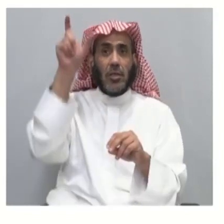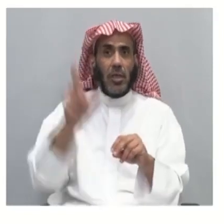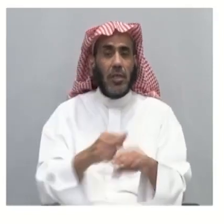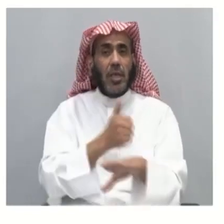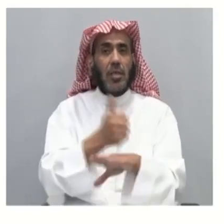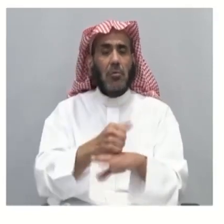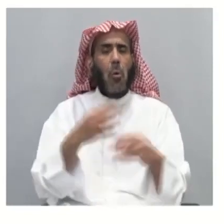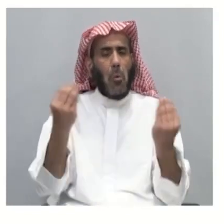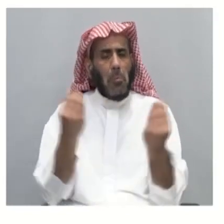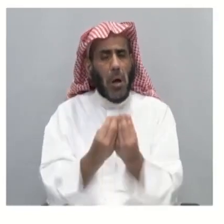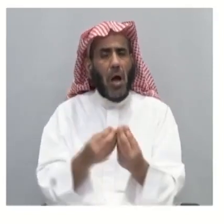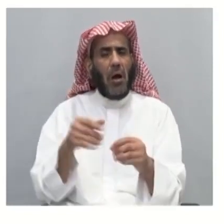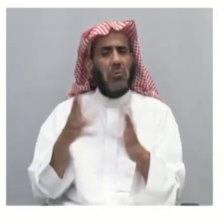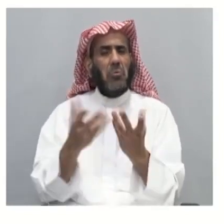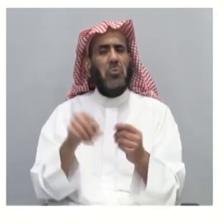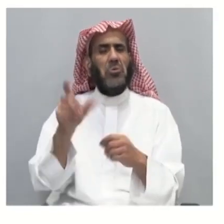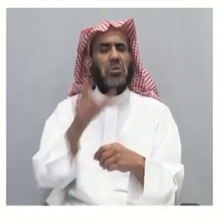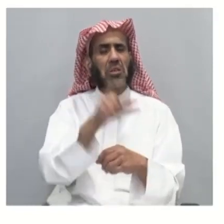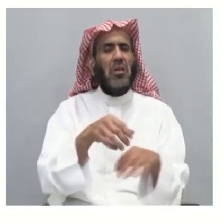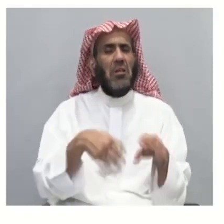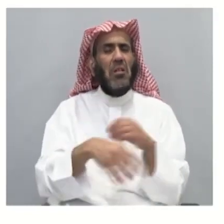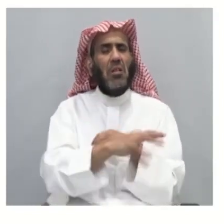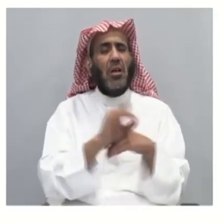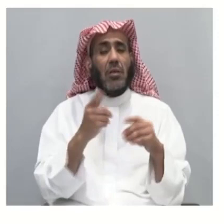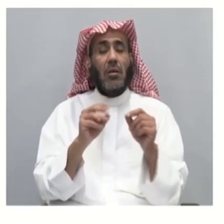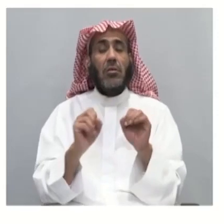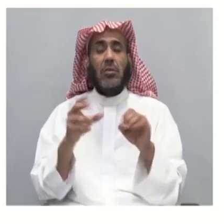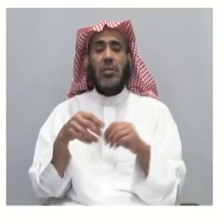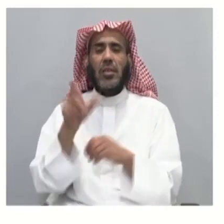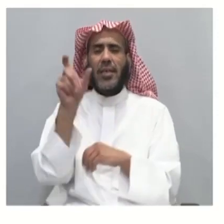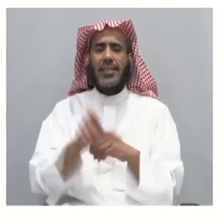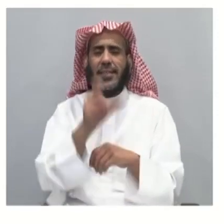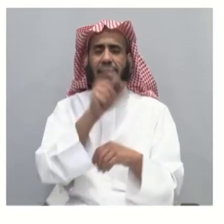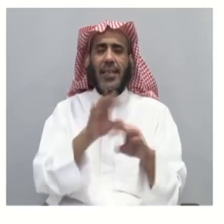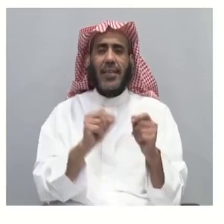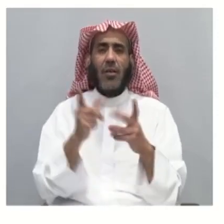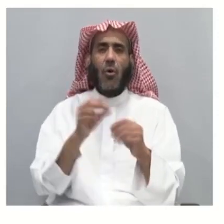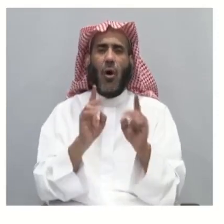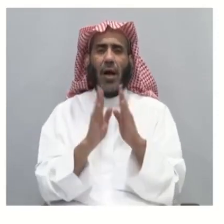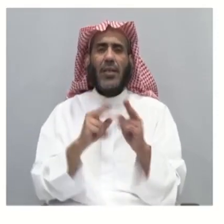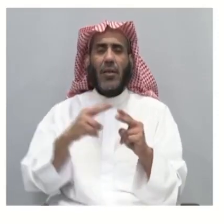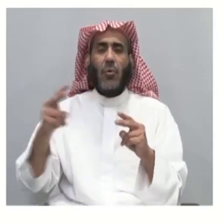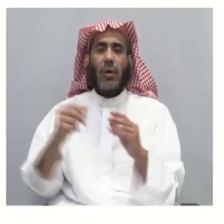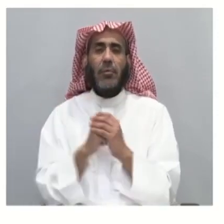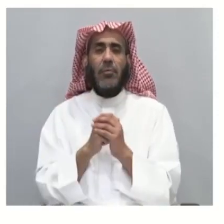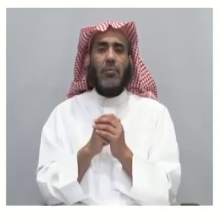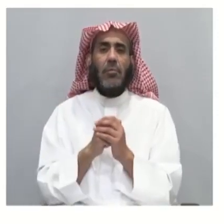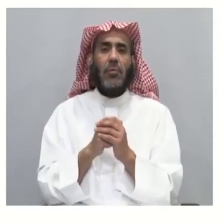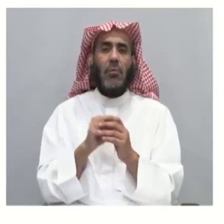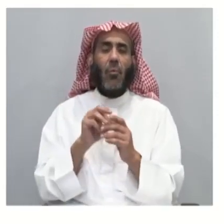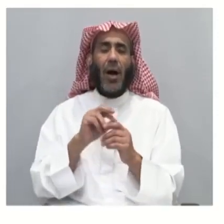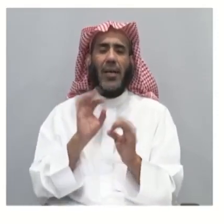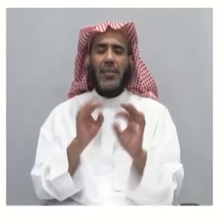شخصيات ثانويه اختر شخصيات لافكار القصص المقترحه الاتيه وحدد انواعها وحدد